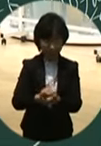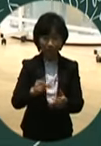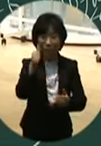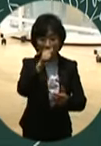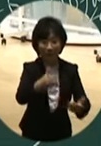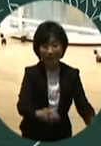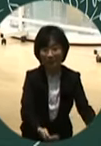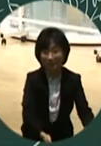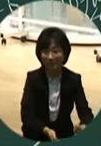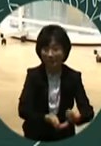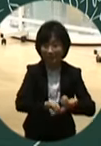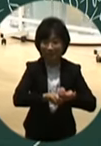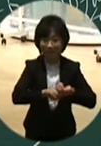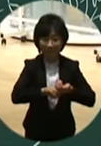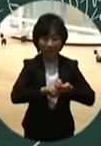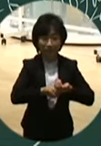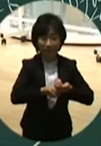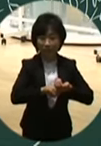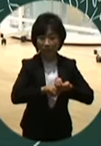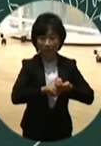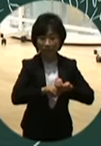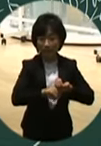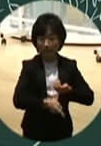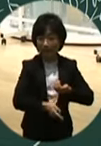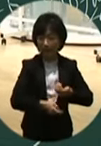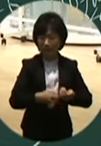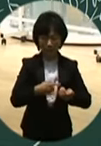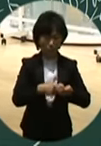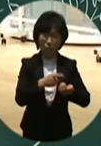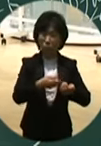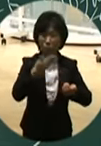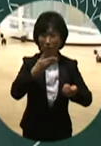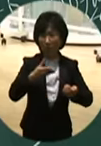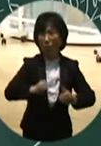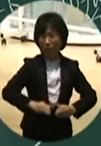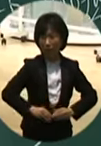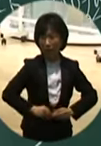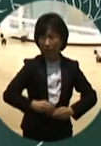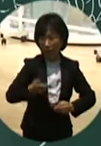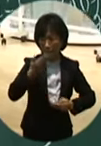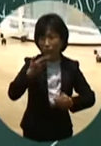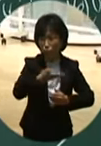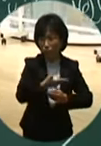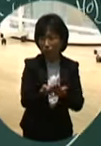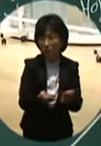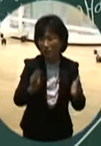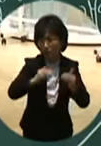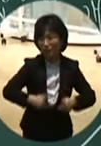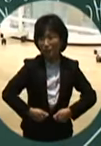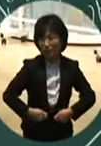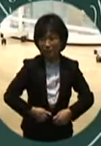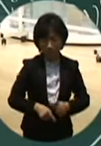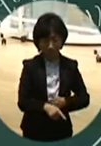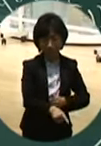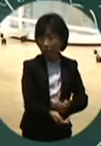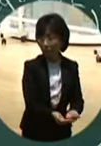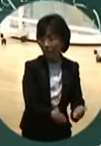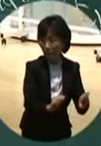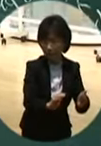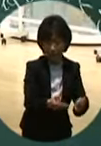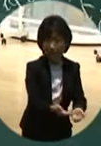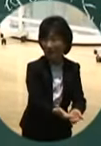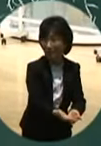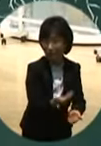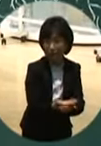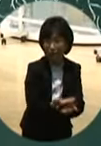money and he took the cat. 밥그릇이 있어야지, 감독님. And he said, "Oh, but I need the food bowl, right?" So he took the food bowl. 밥그릇이 있어 밥을 먹을 거 아닌가. And he said,